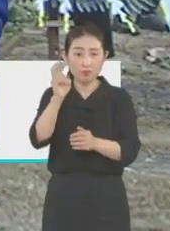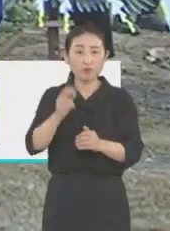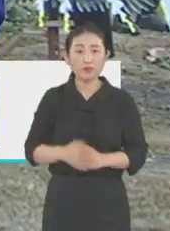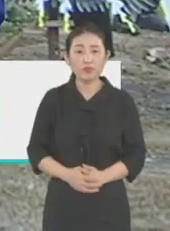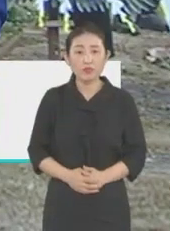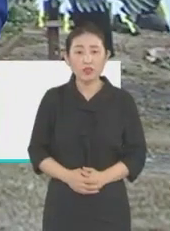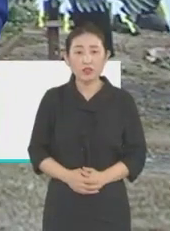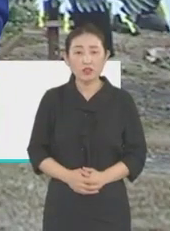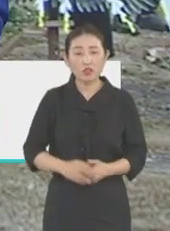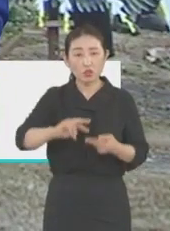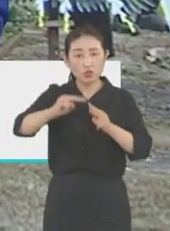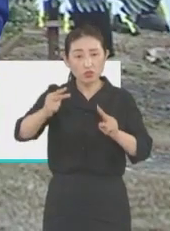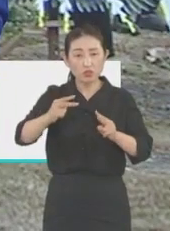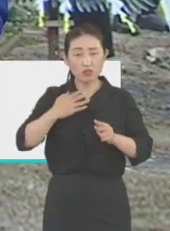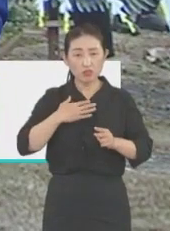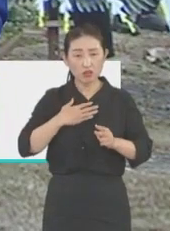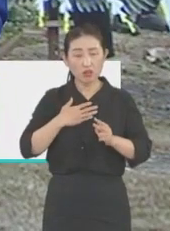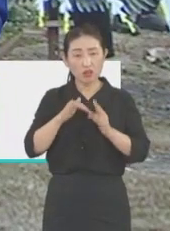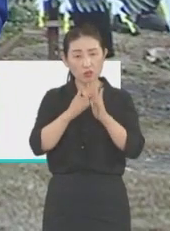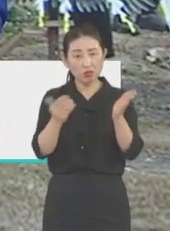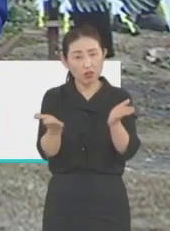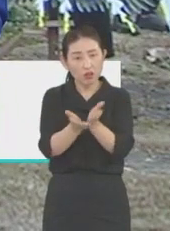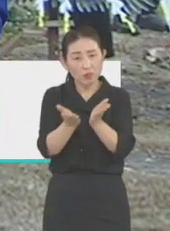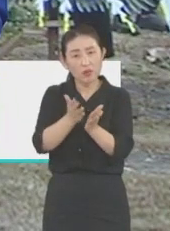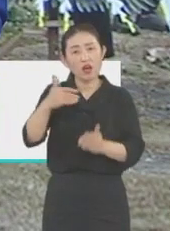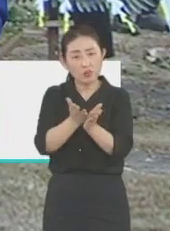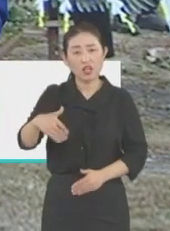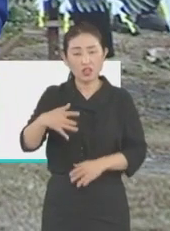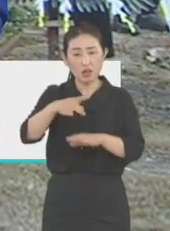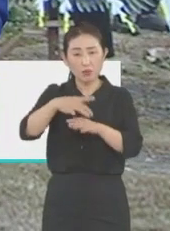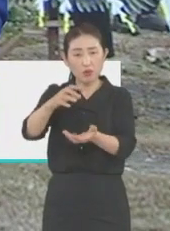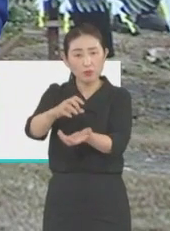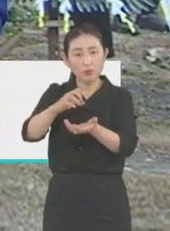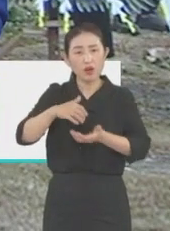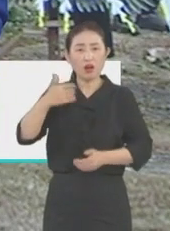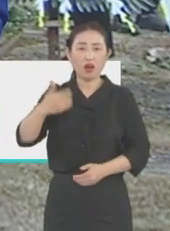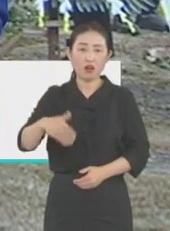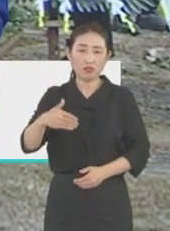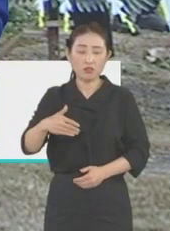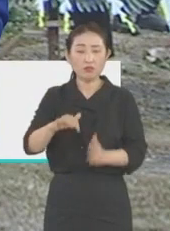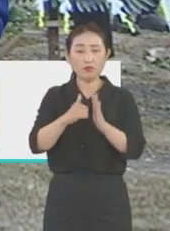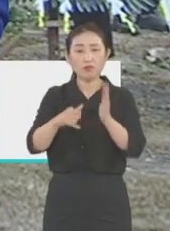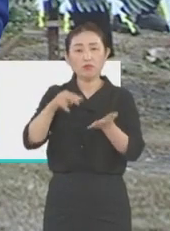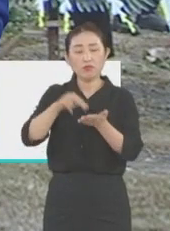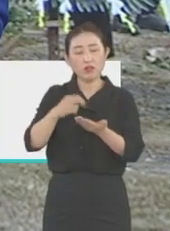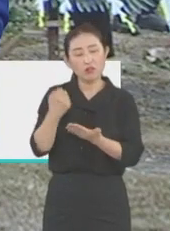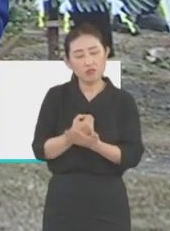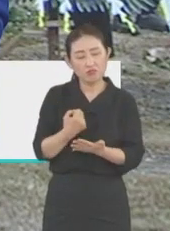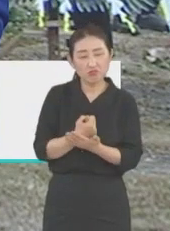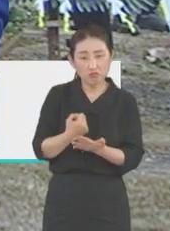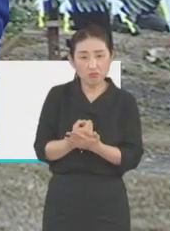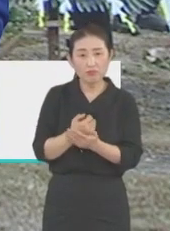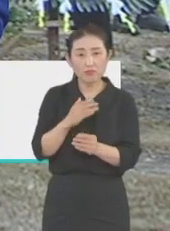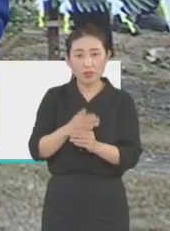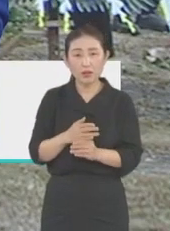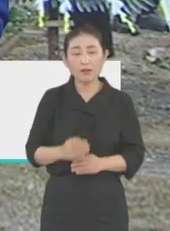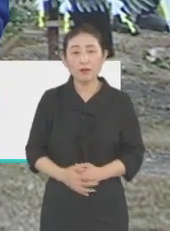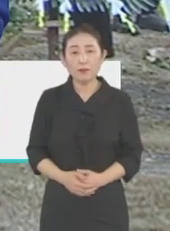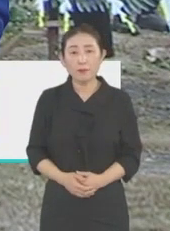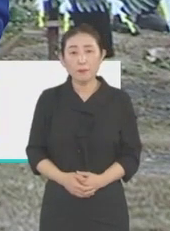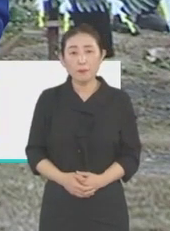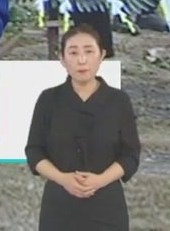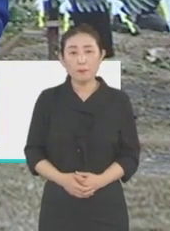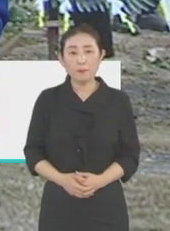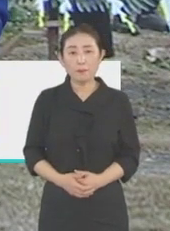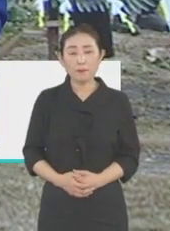예정입니다. 아직까지 유전자 감식을 통해 가족으로 돌아간 유해가 없어서 유족들은 아쉬움만 가득한 실정입니다.